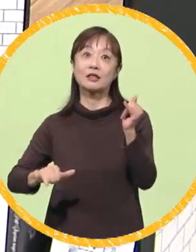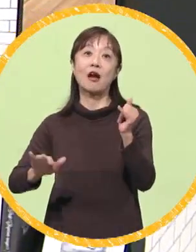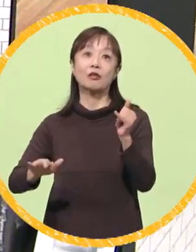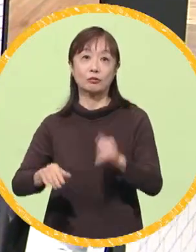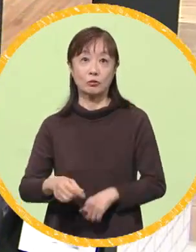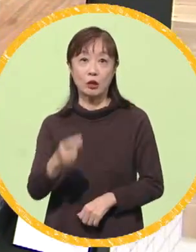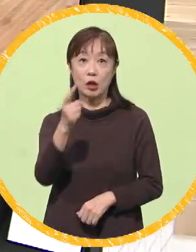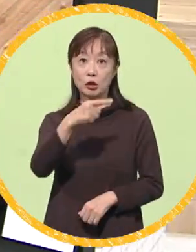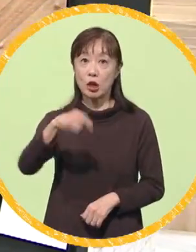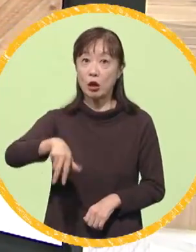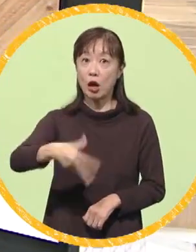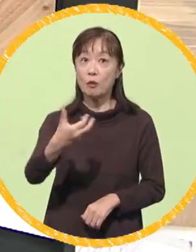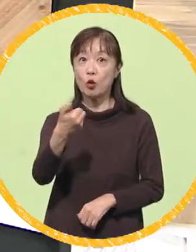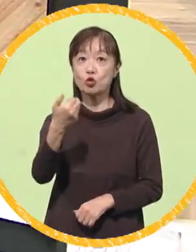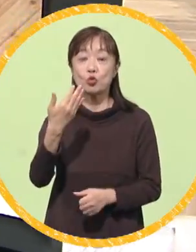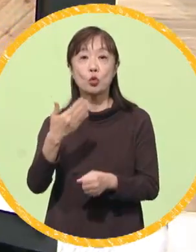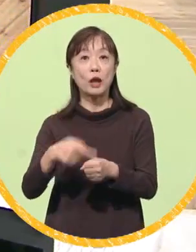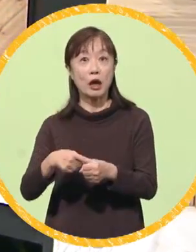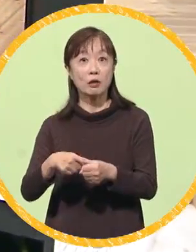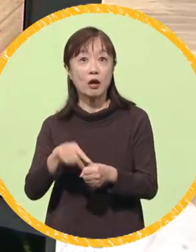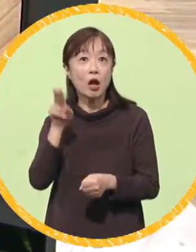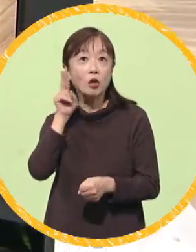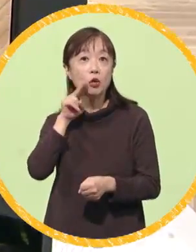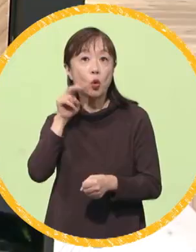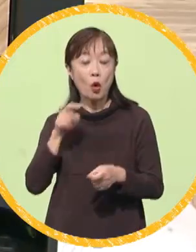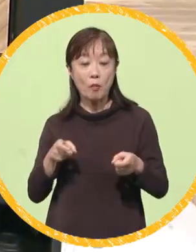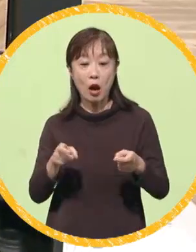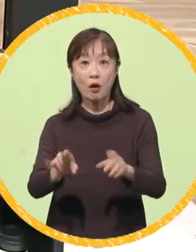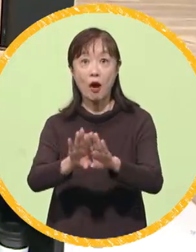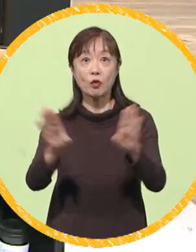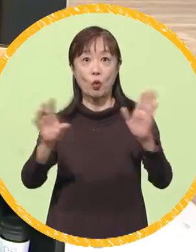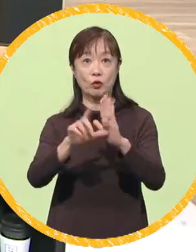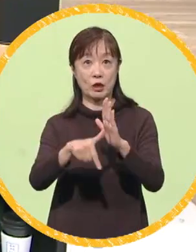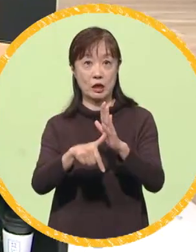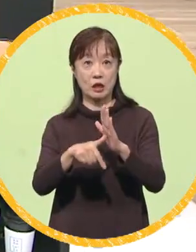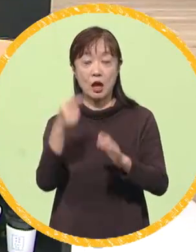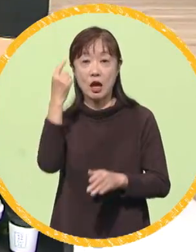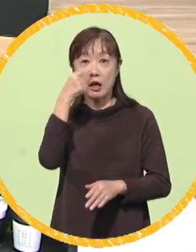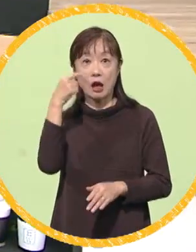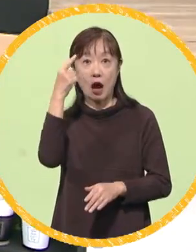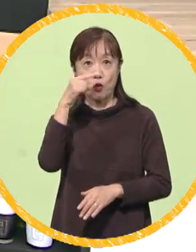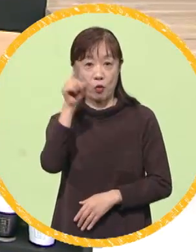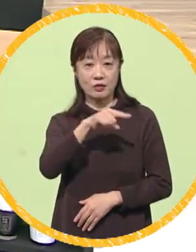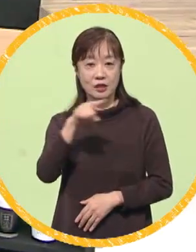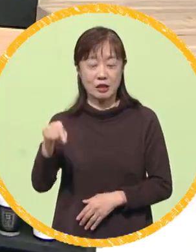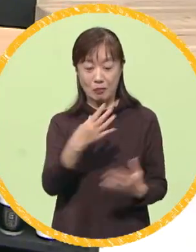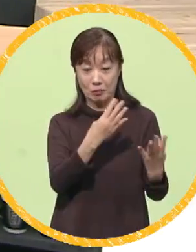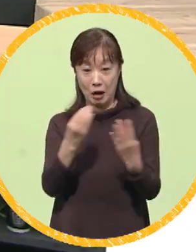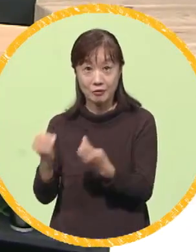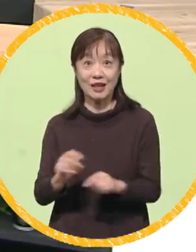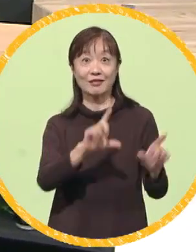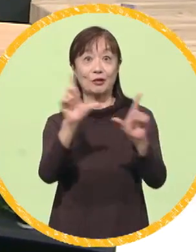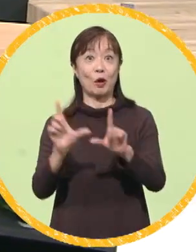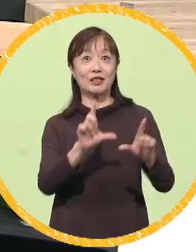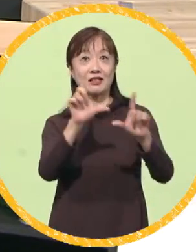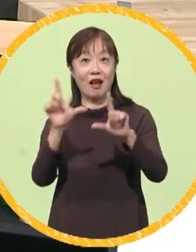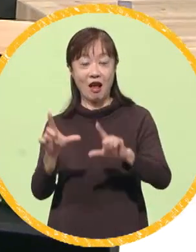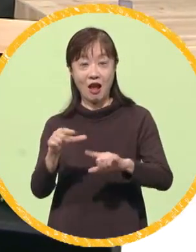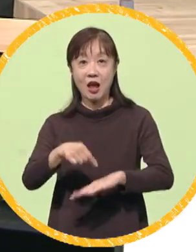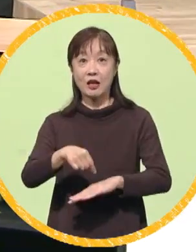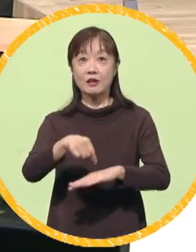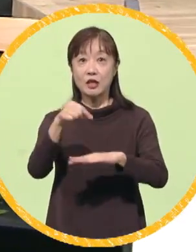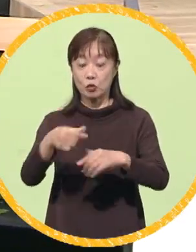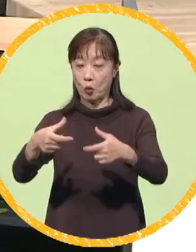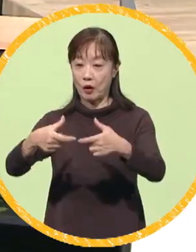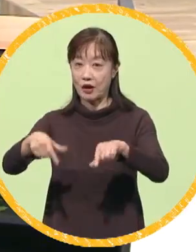1859年の横浜港開港に伴いまして、横浜に居留している外国人からの畜産物需要の高まりによって発展